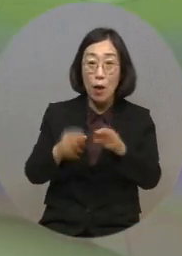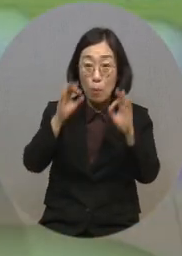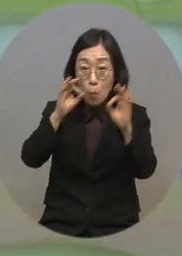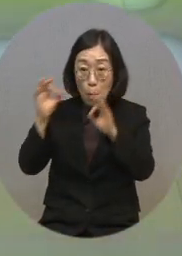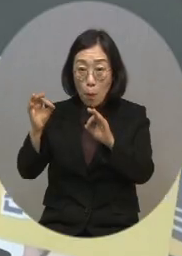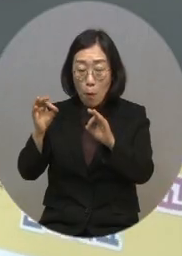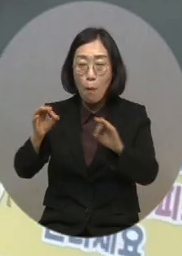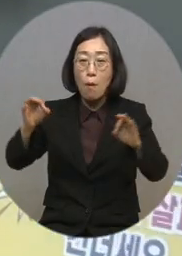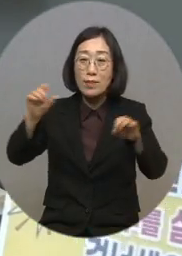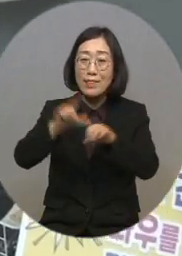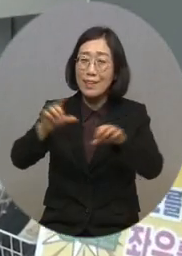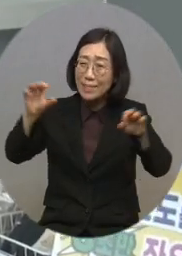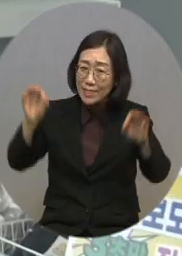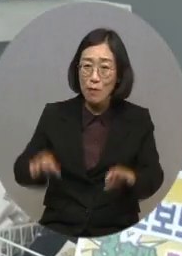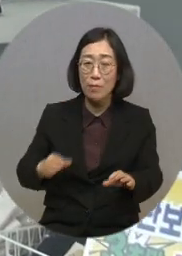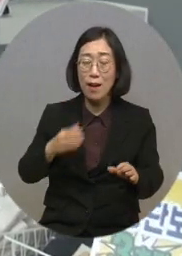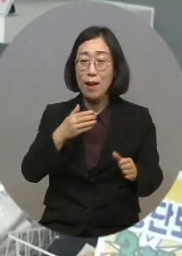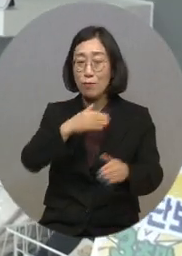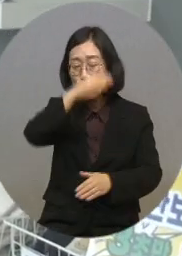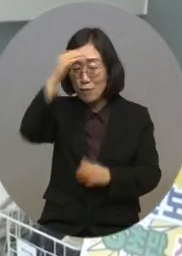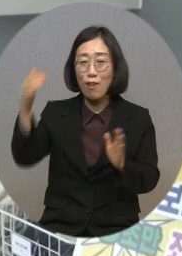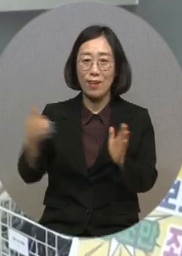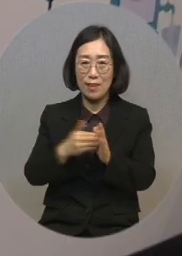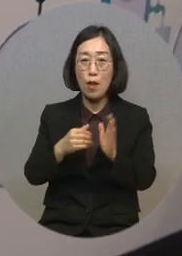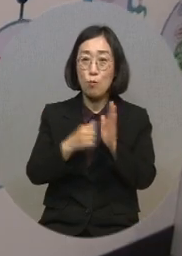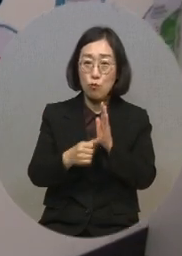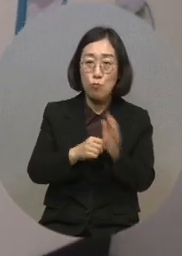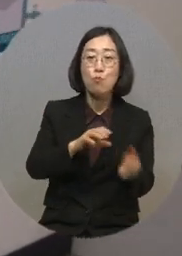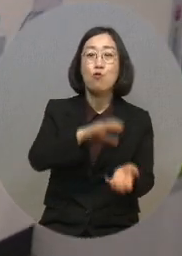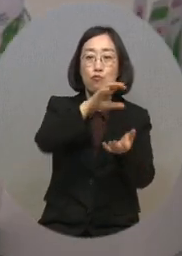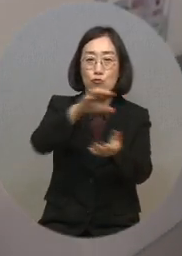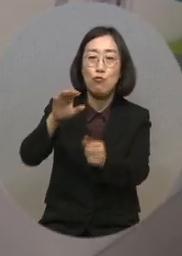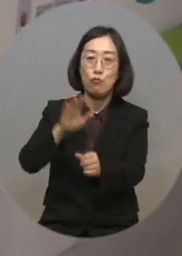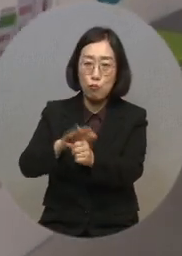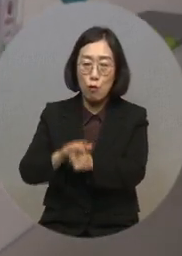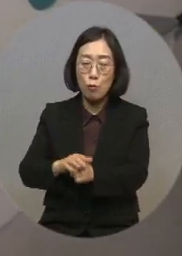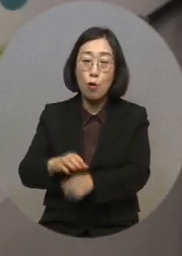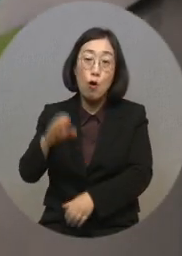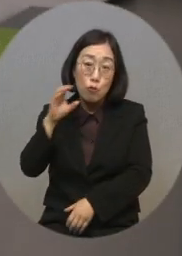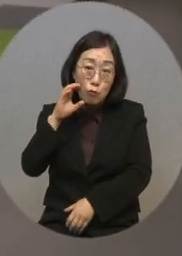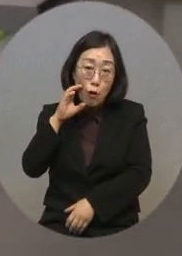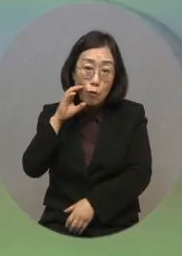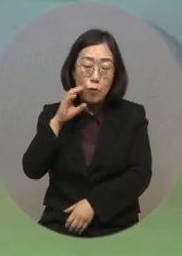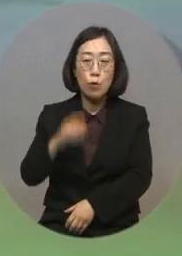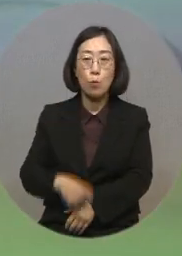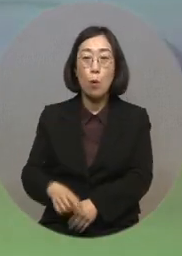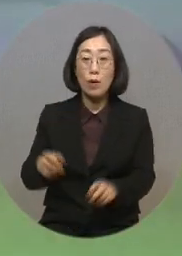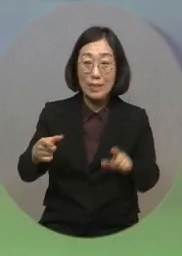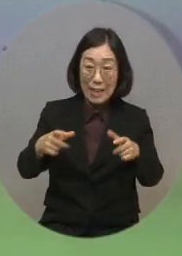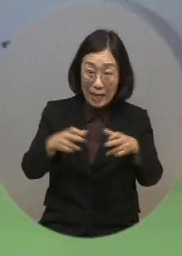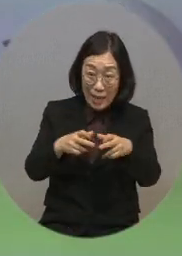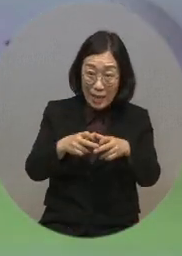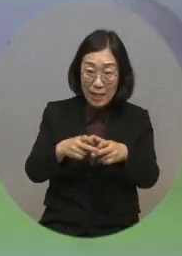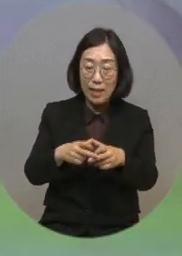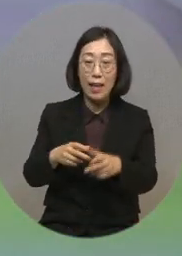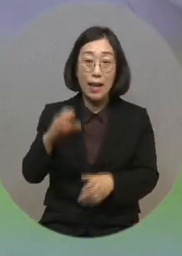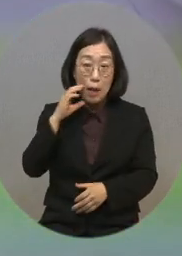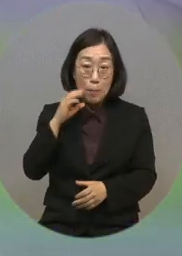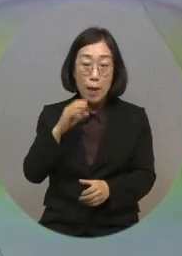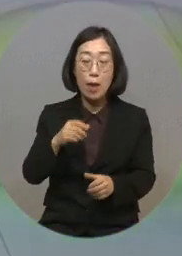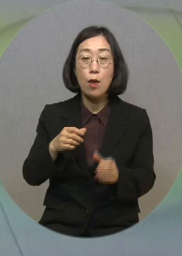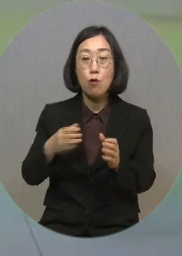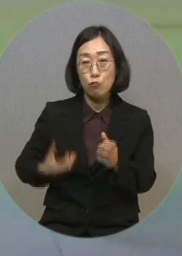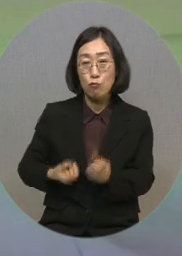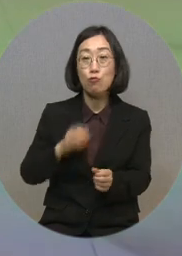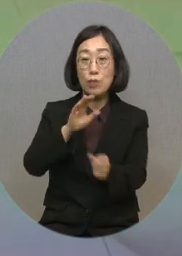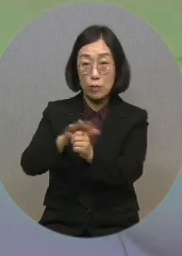견학이 끝납니다. 지역사회 장애인 단체 물품 후원, 중증장애인 운영카페 우유 지원, 장애인 고용기업 생산 물품으로 굿즈